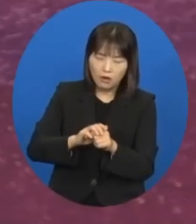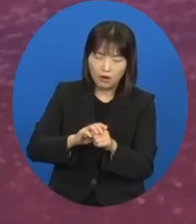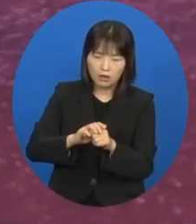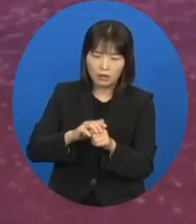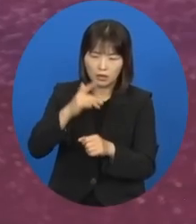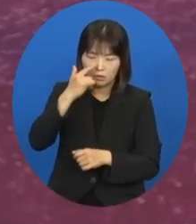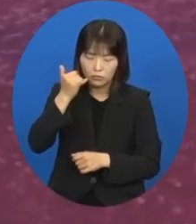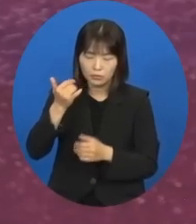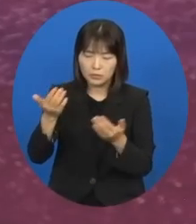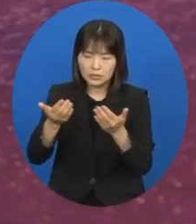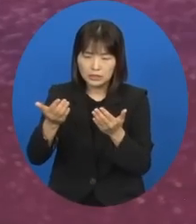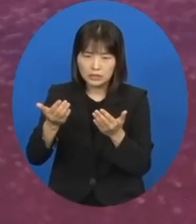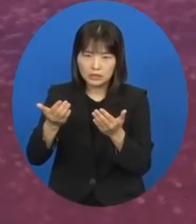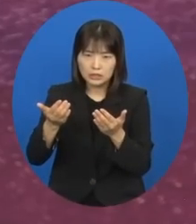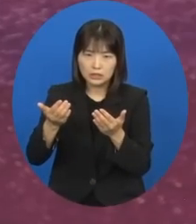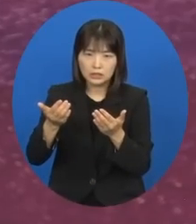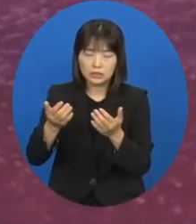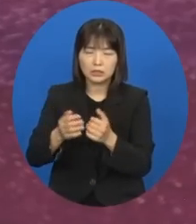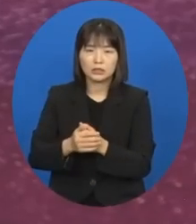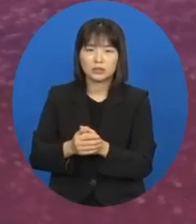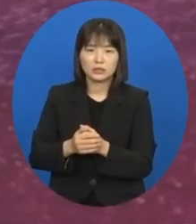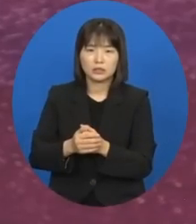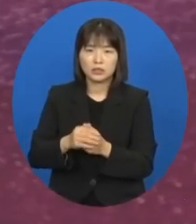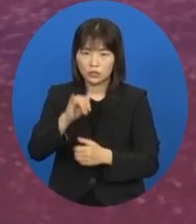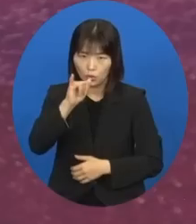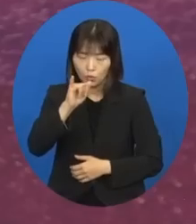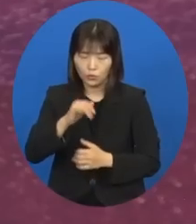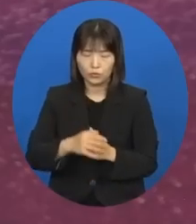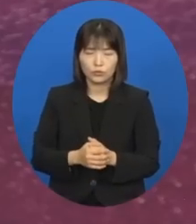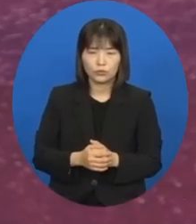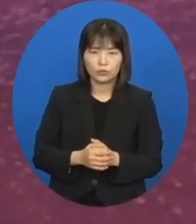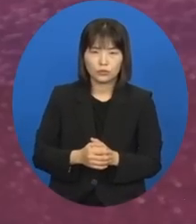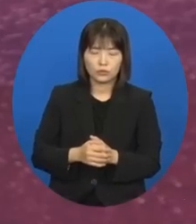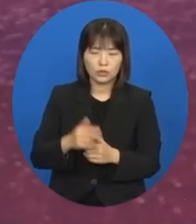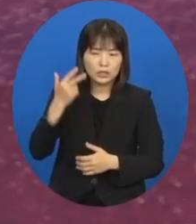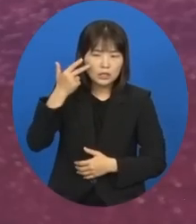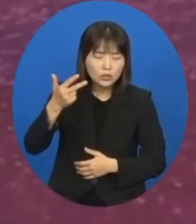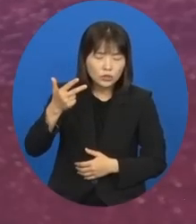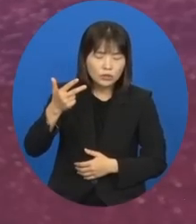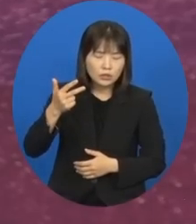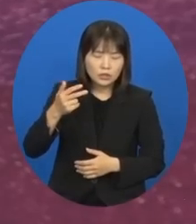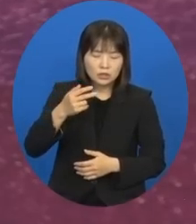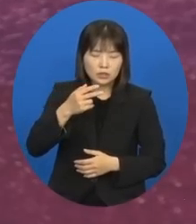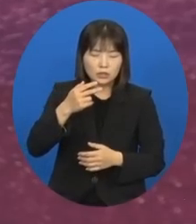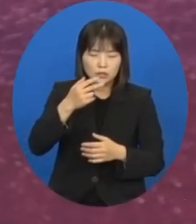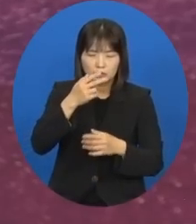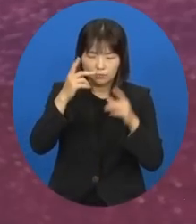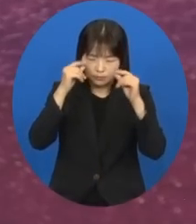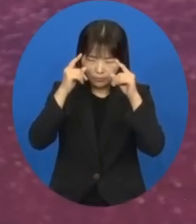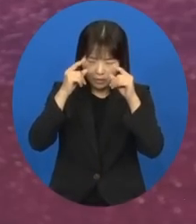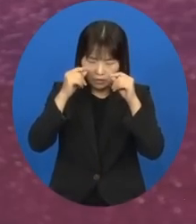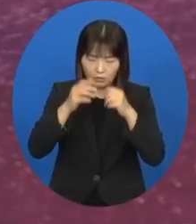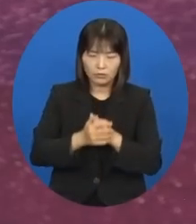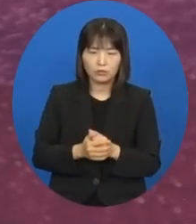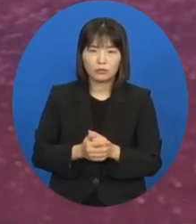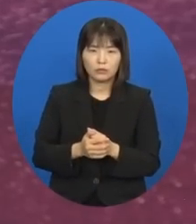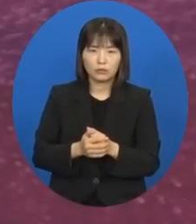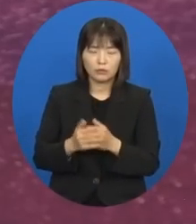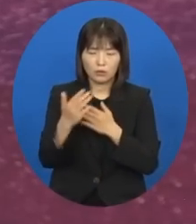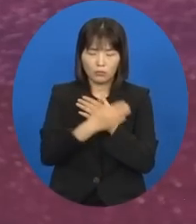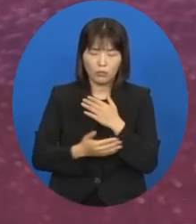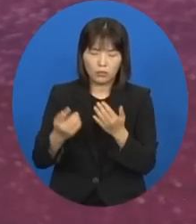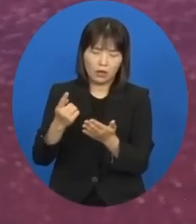당하시고 일주일 동안 잠을 이루지 못하시고 짧은 시간 안에 몸무게가